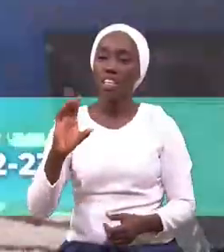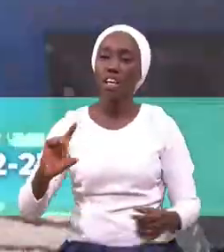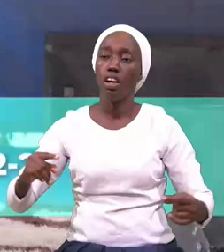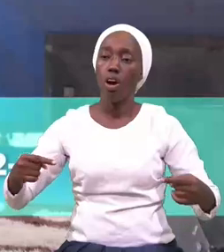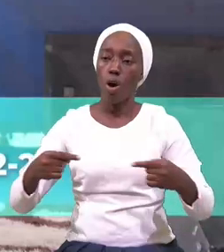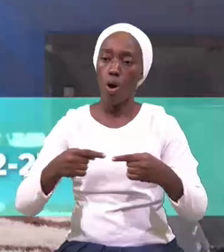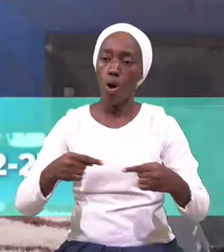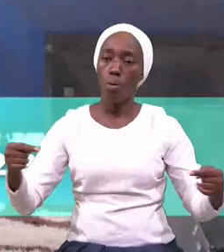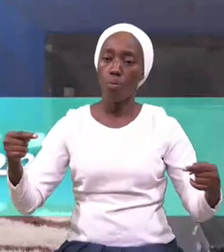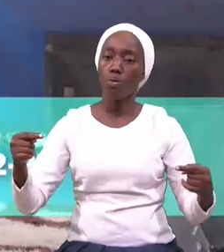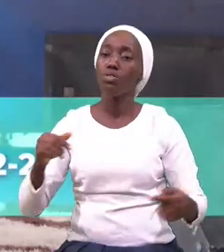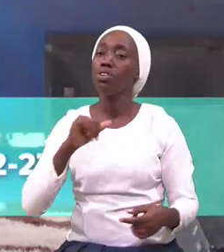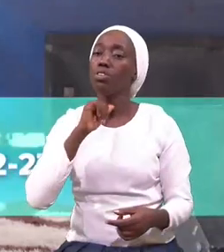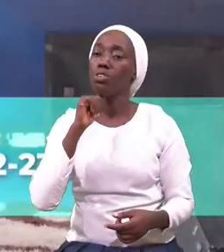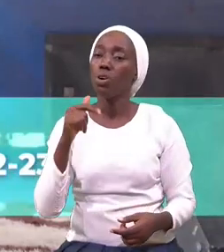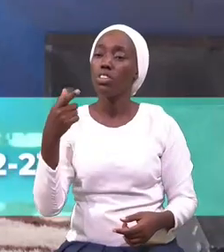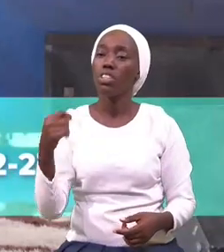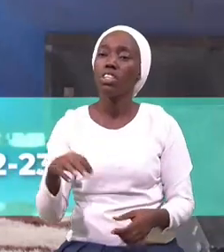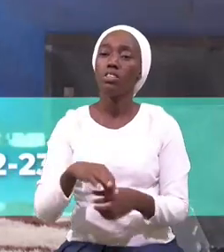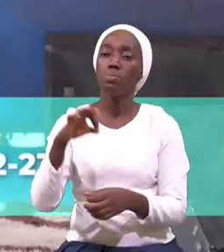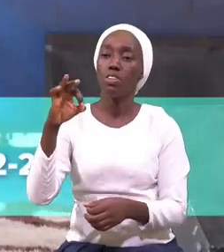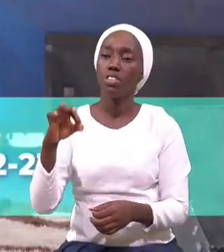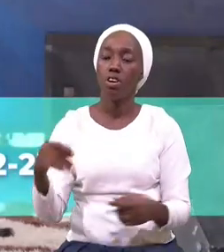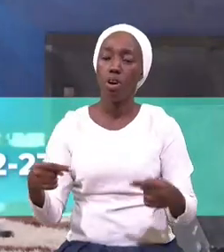Ne contredis pas le Saint-Esprit.